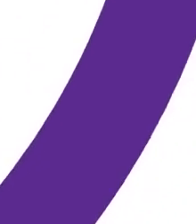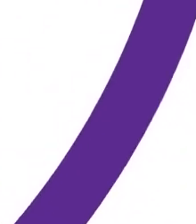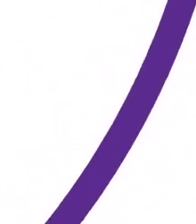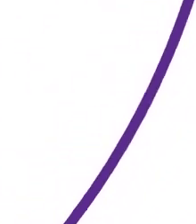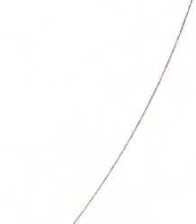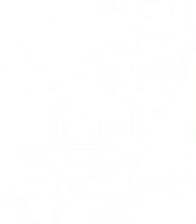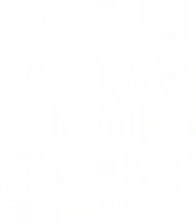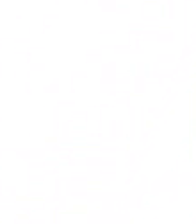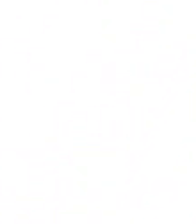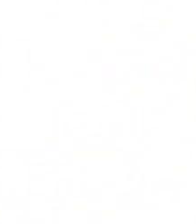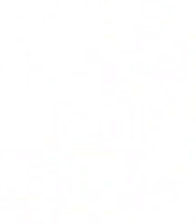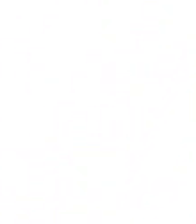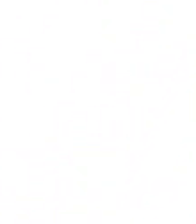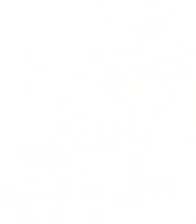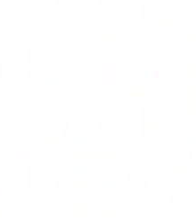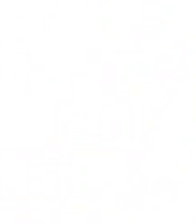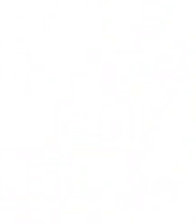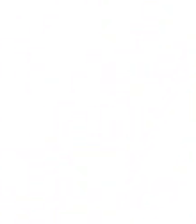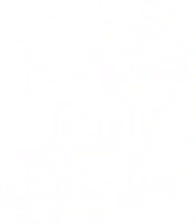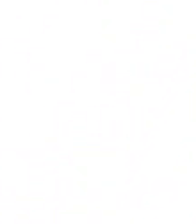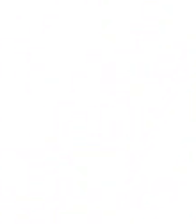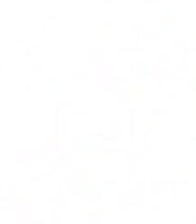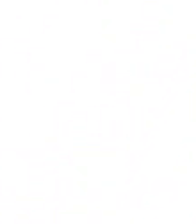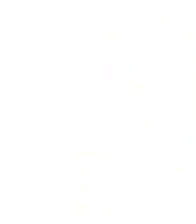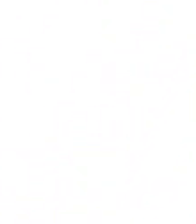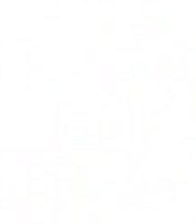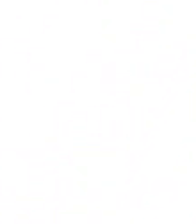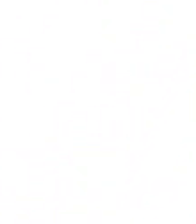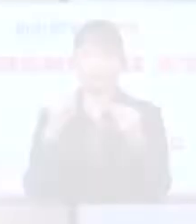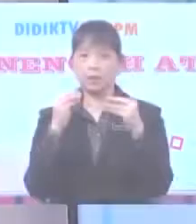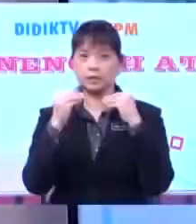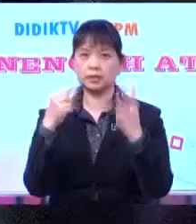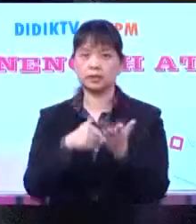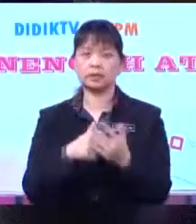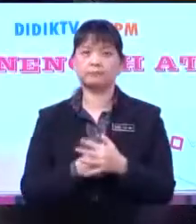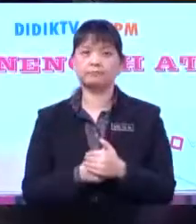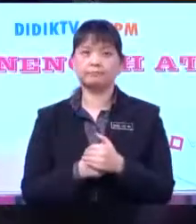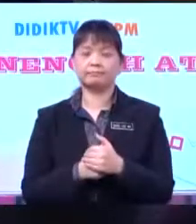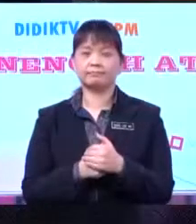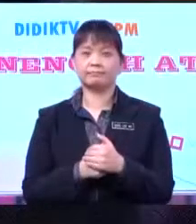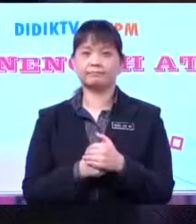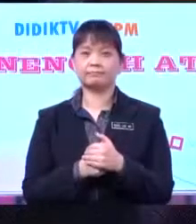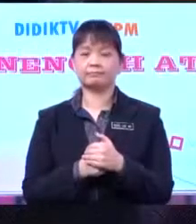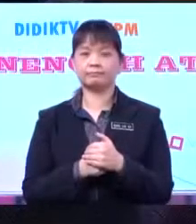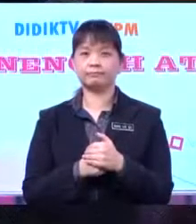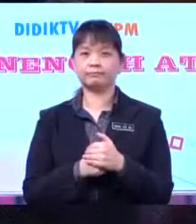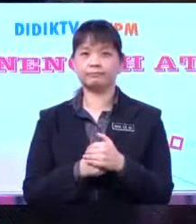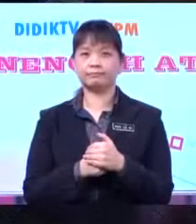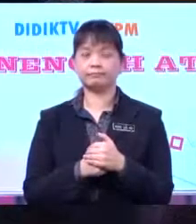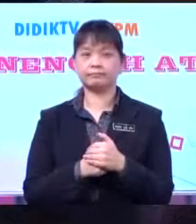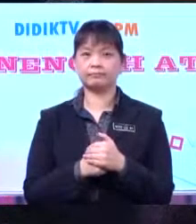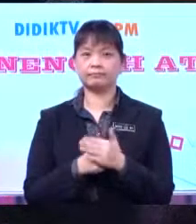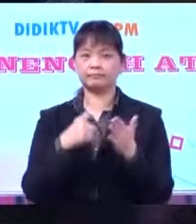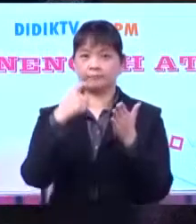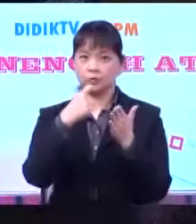Hai Sidik TV GPM Oke Mira Cukai